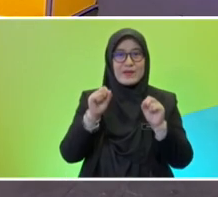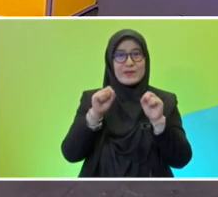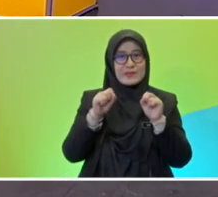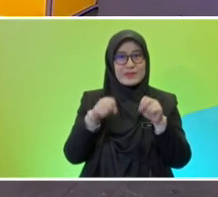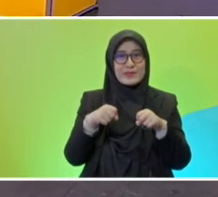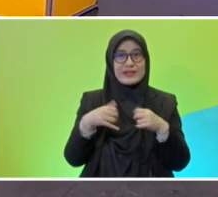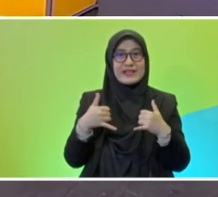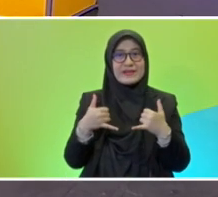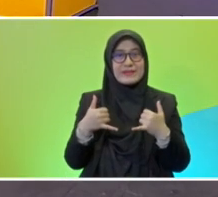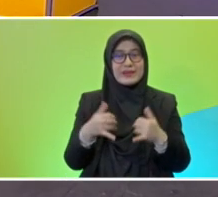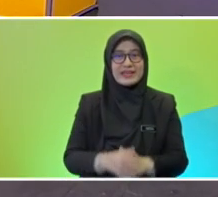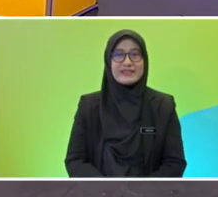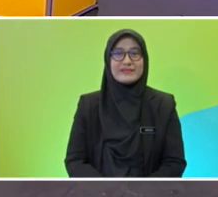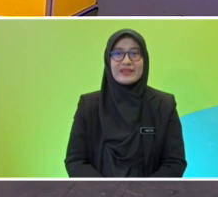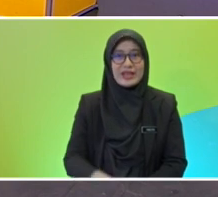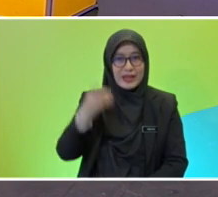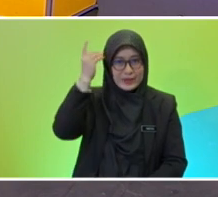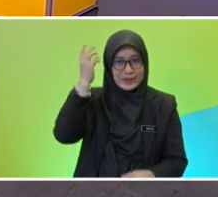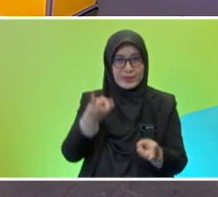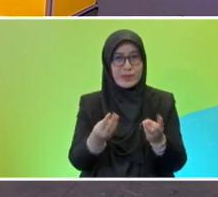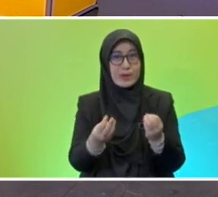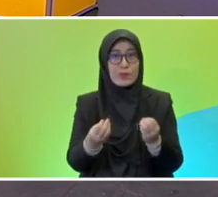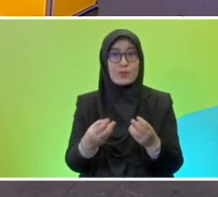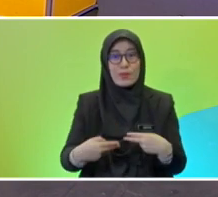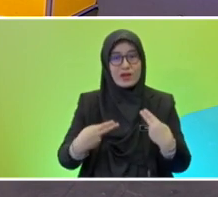hadiah lagi Ustaz nanti